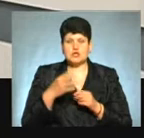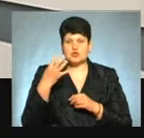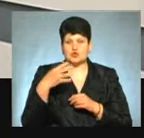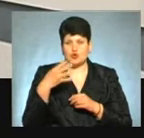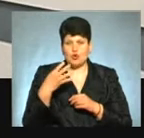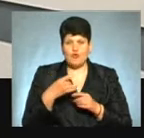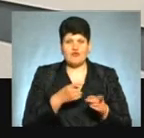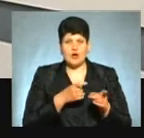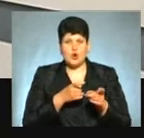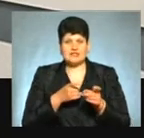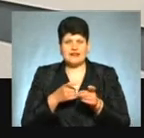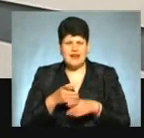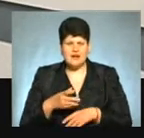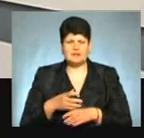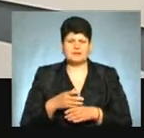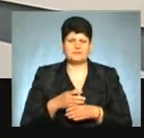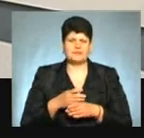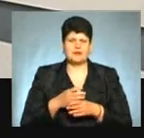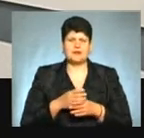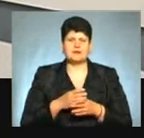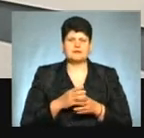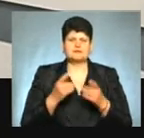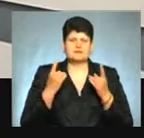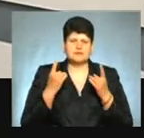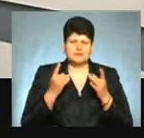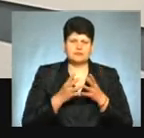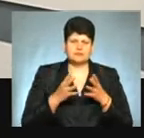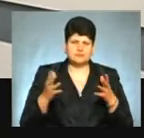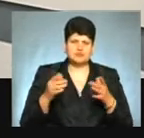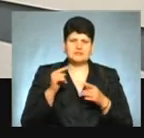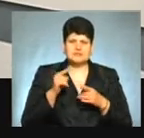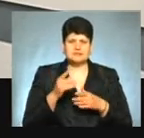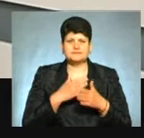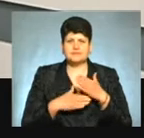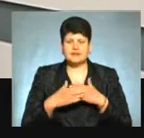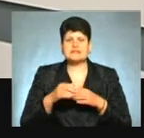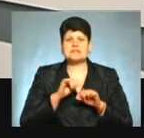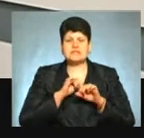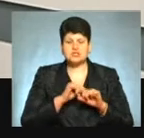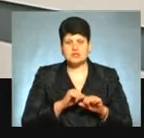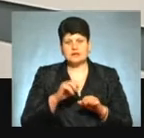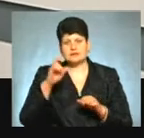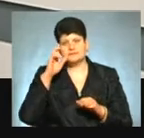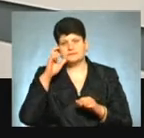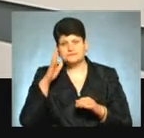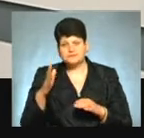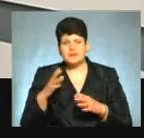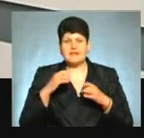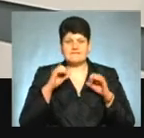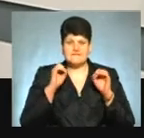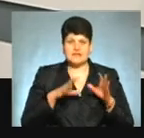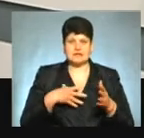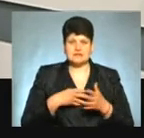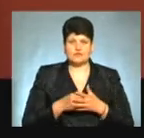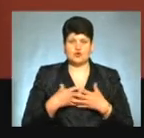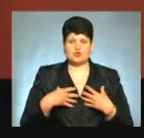розстріляли вирішальну кількість тих каліг, які захищали батьківщину і віддали своє здоров'я, і в прямому